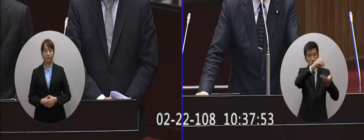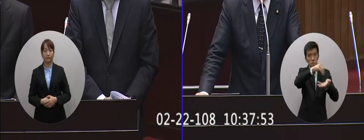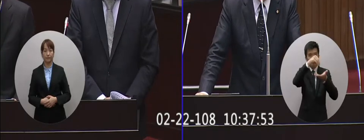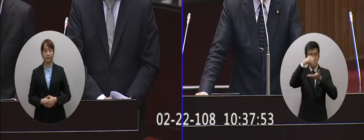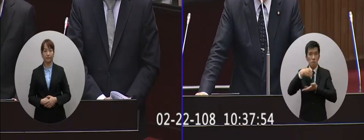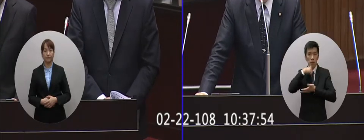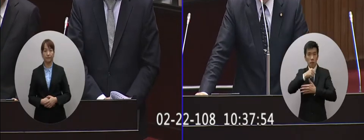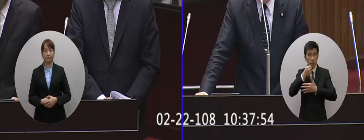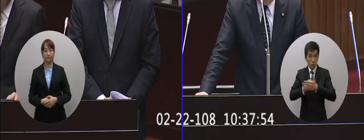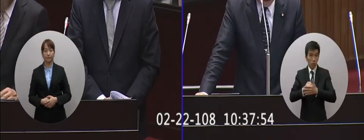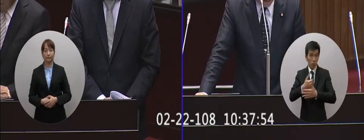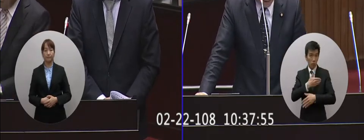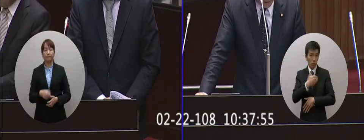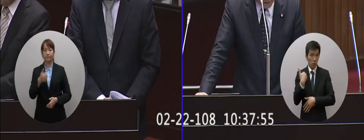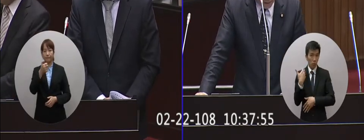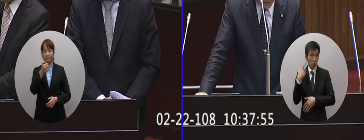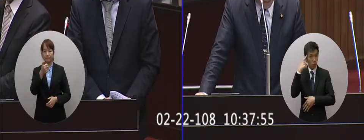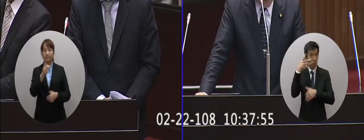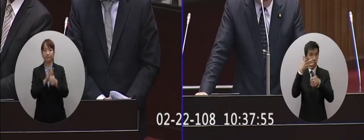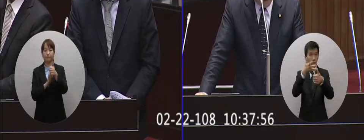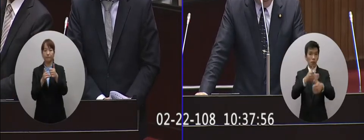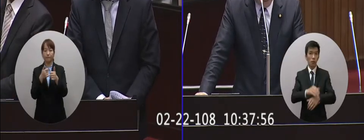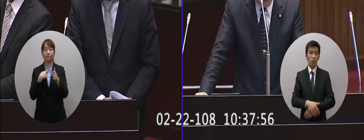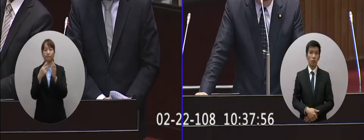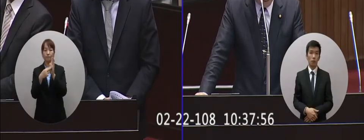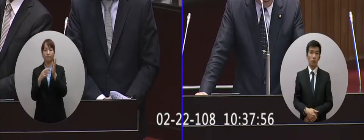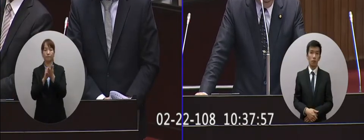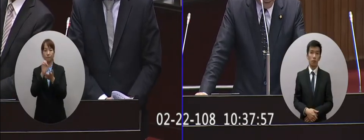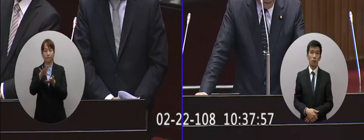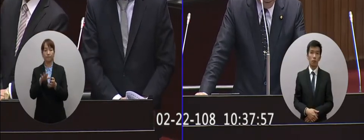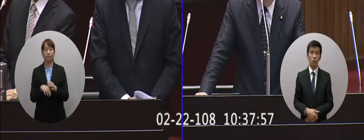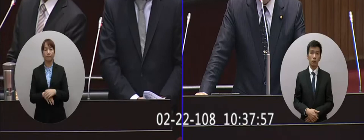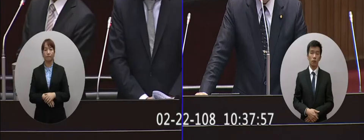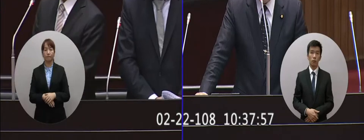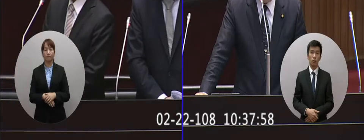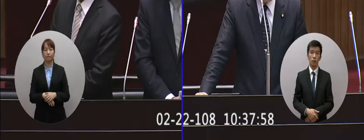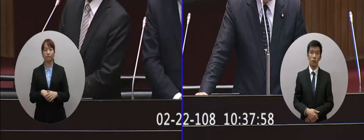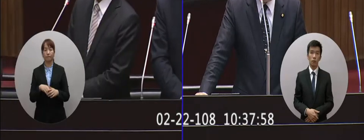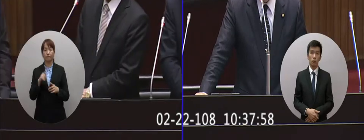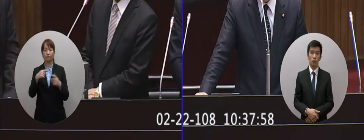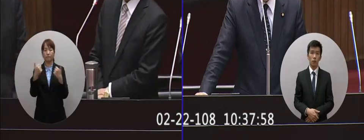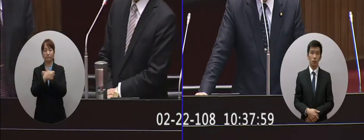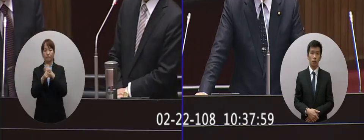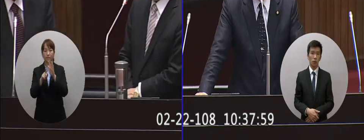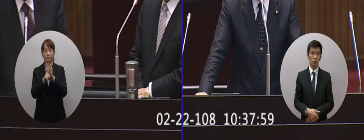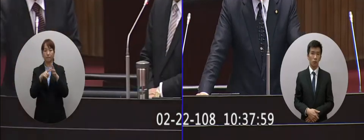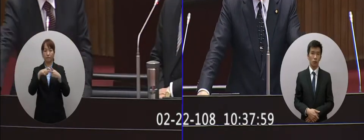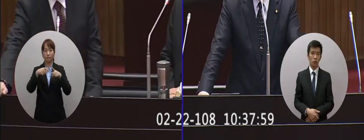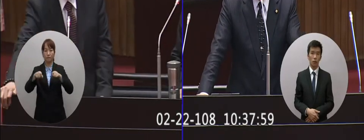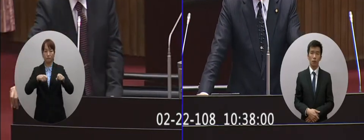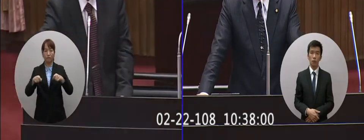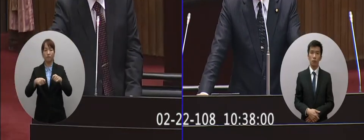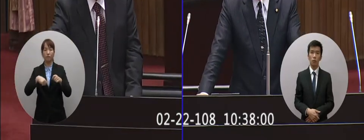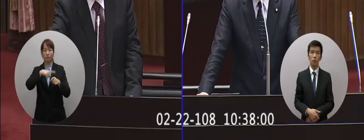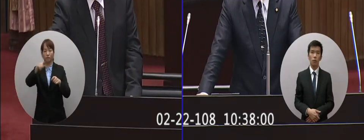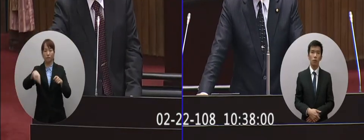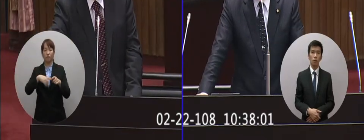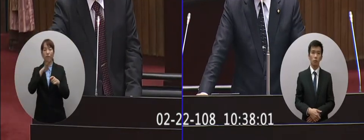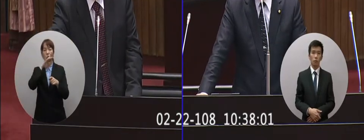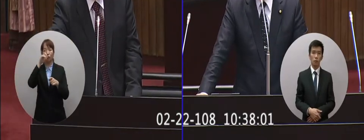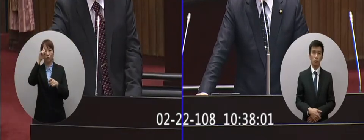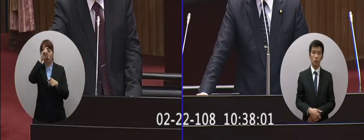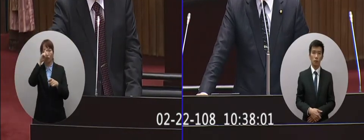想请教部长。 好，谢谢委员。我跟委员报告，委员呢代表工程业界有期